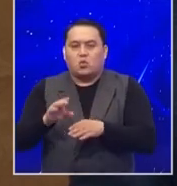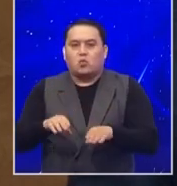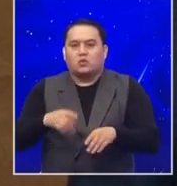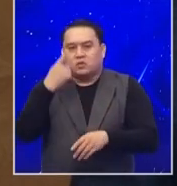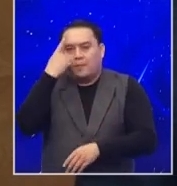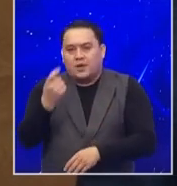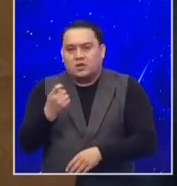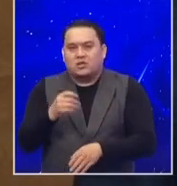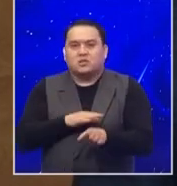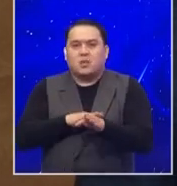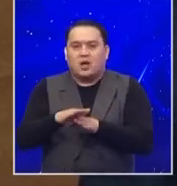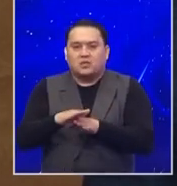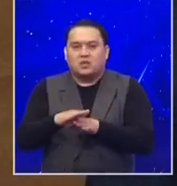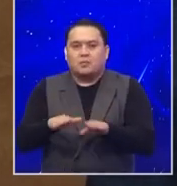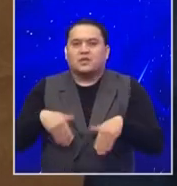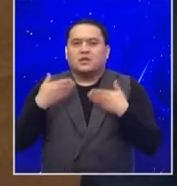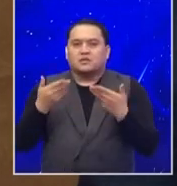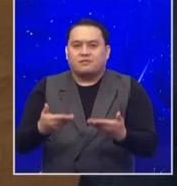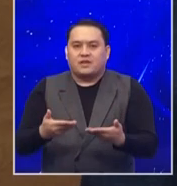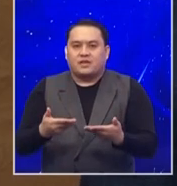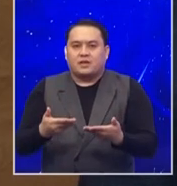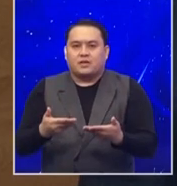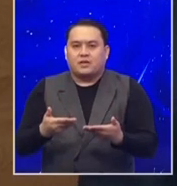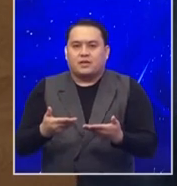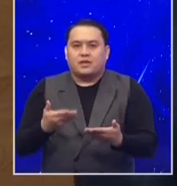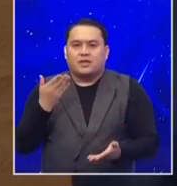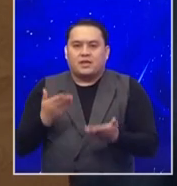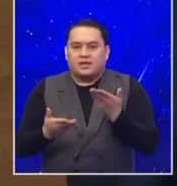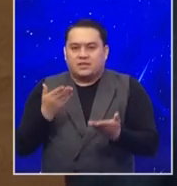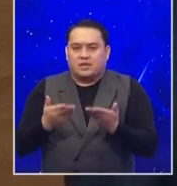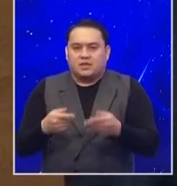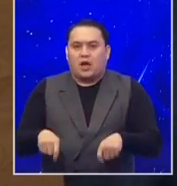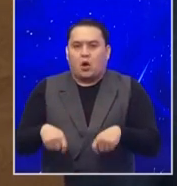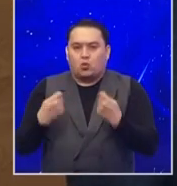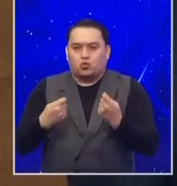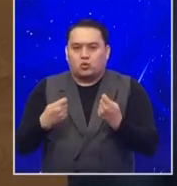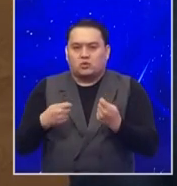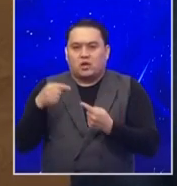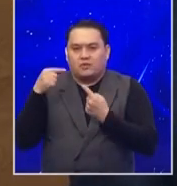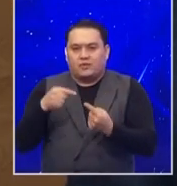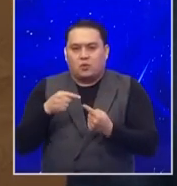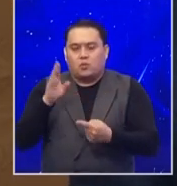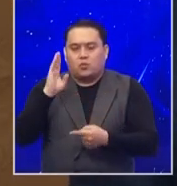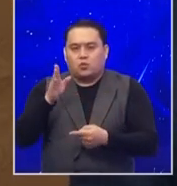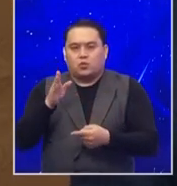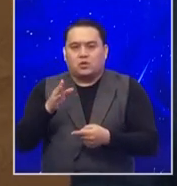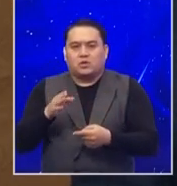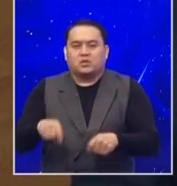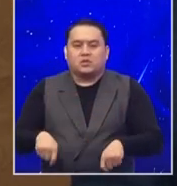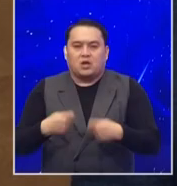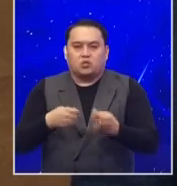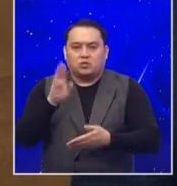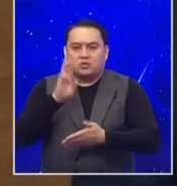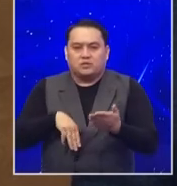уведомления для исполнения, для предоставления. А если по нарушенным срокам, соответственно, будет возбуждаться